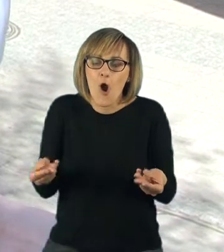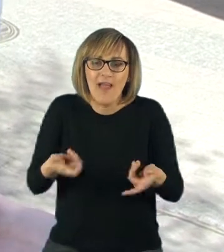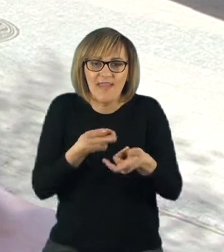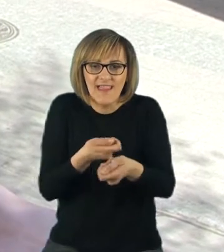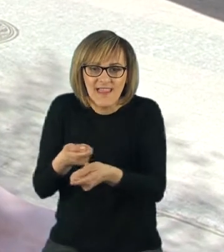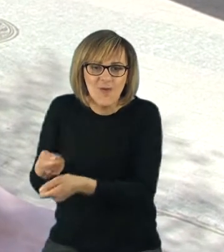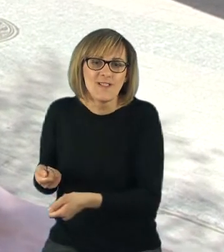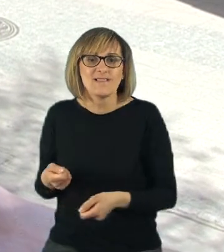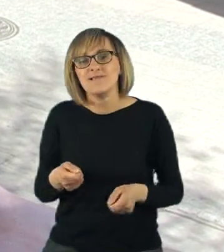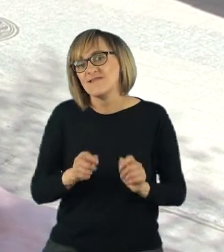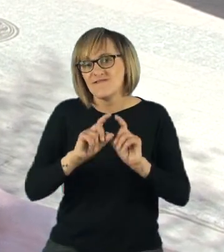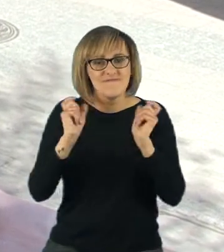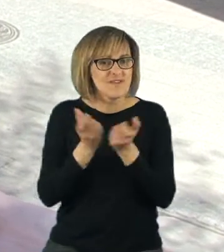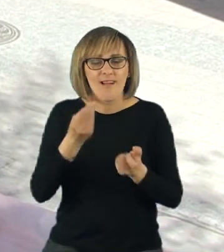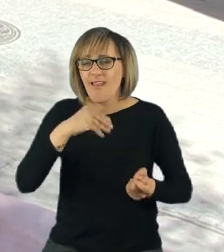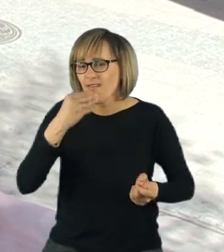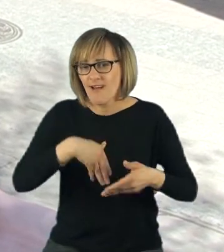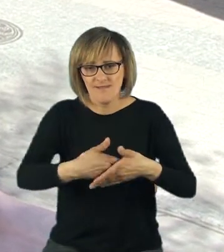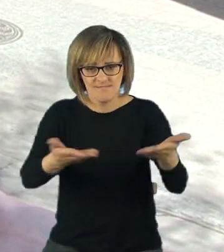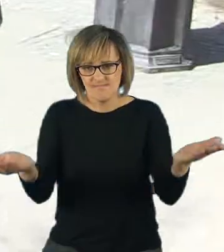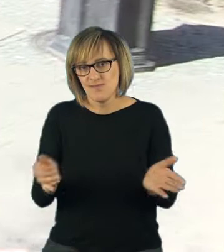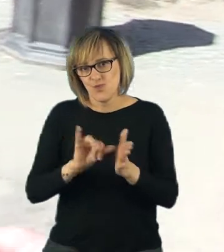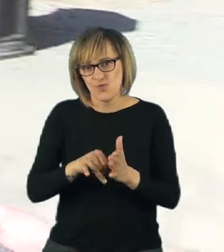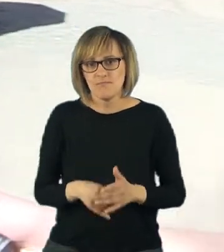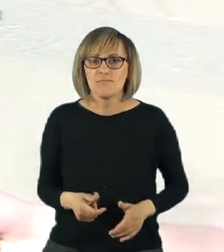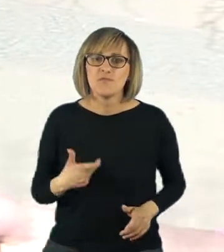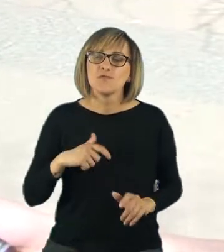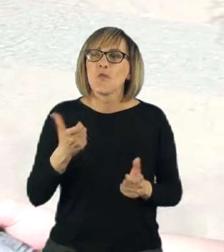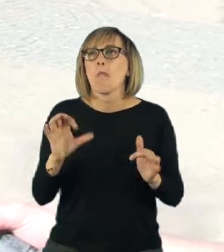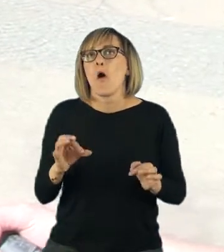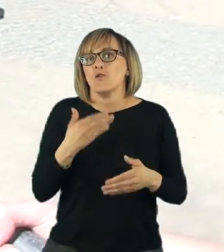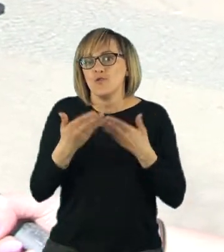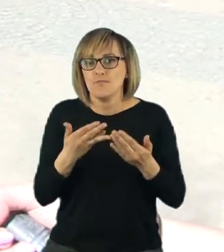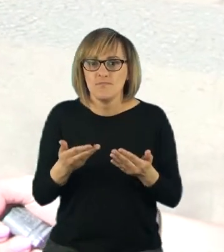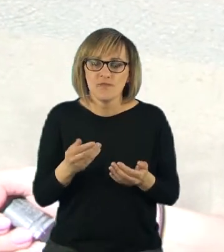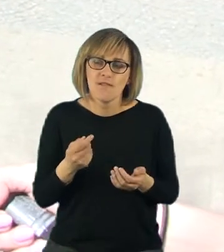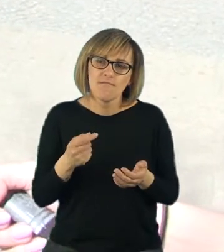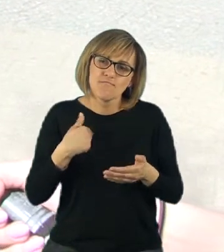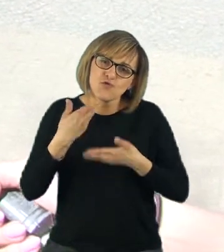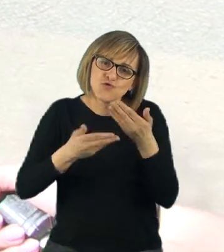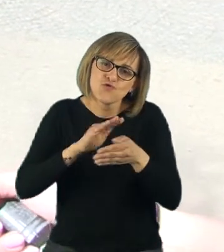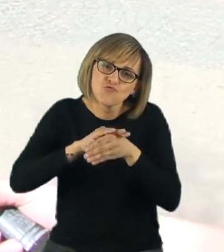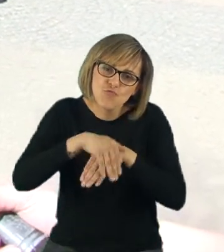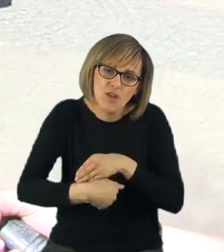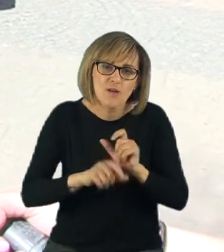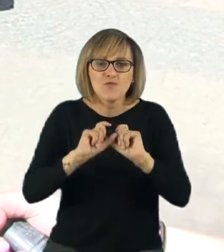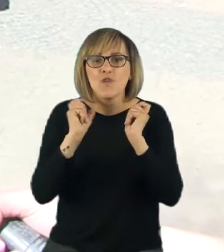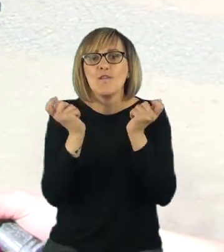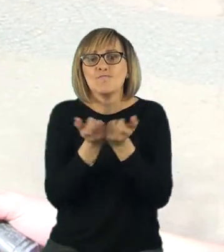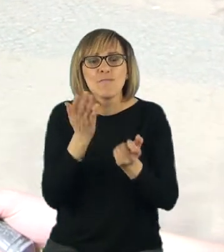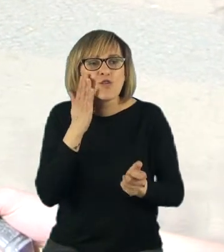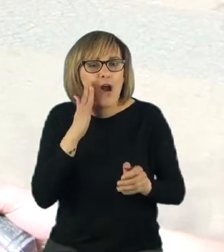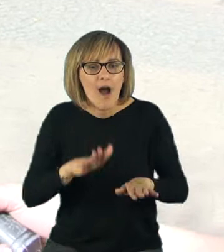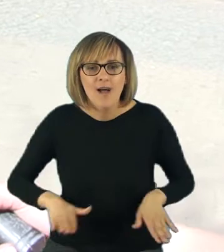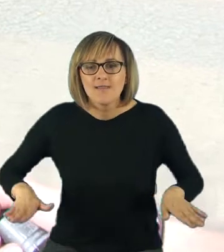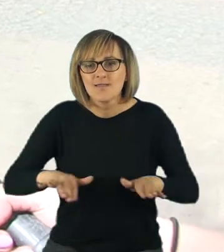dyngusa. No i wszystkiego naj dla wszystkich mieszkańców Kutna. Już mogę życzyć samego tylko szczęścia, żeby wszyscy